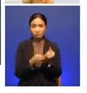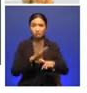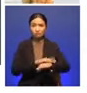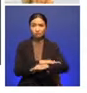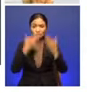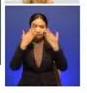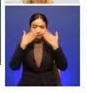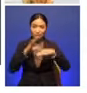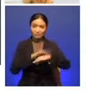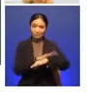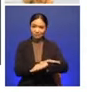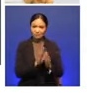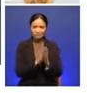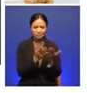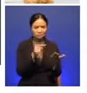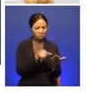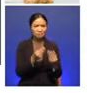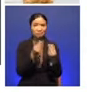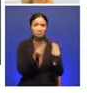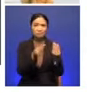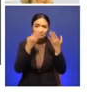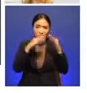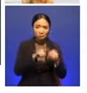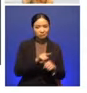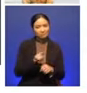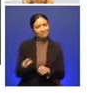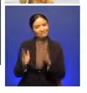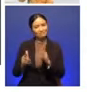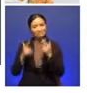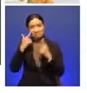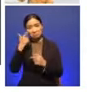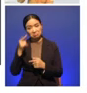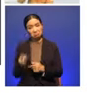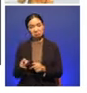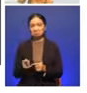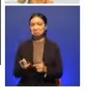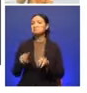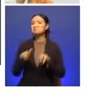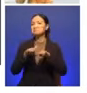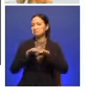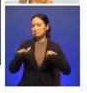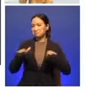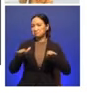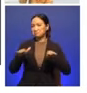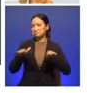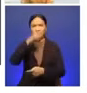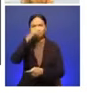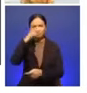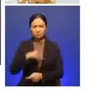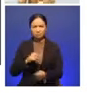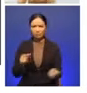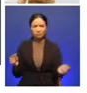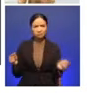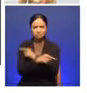กลายเป็นว่าตำราที่ทำให้คนตาบอดเนี่ยคนตาดีตอนนี้เป็นตำรามาตรฐานในสังคมไทยเอ้ยมันตลกับต